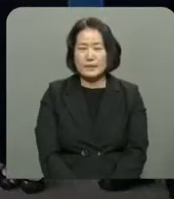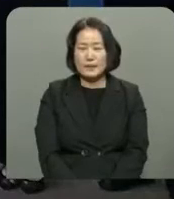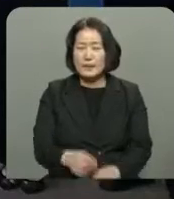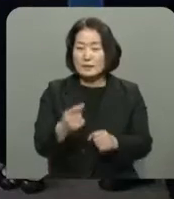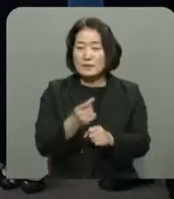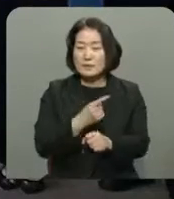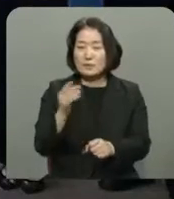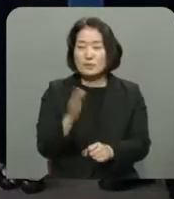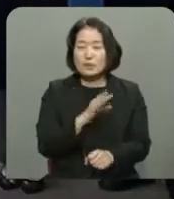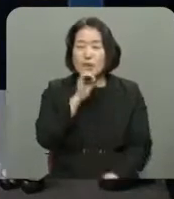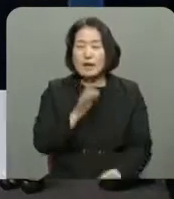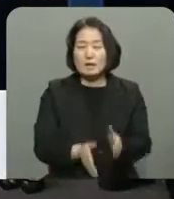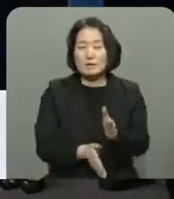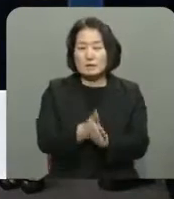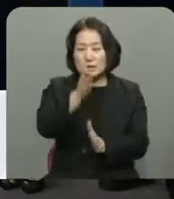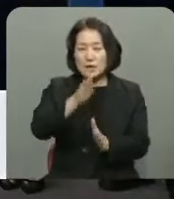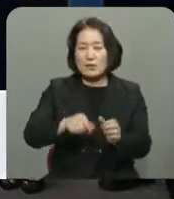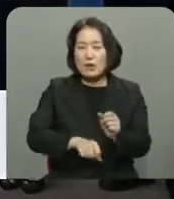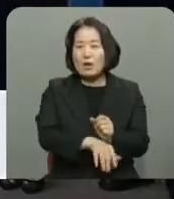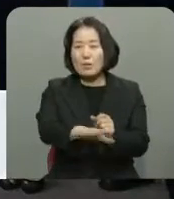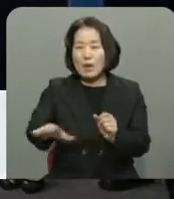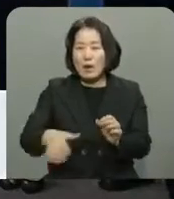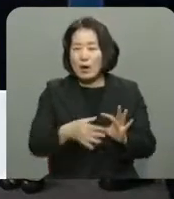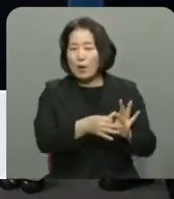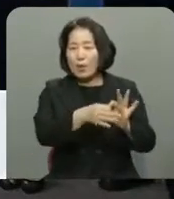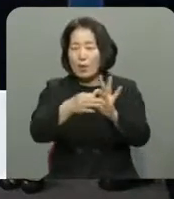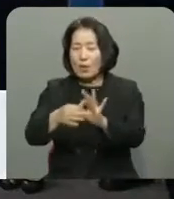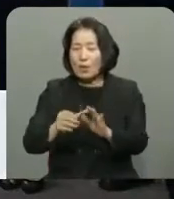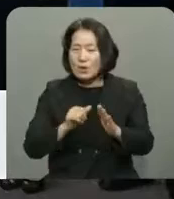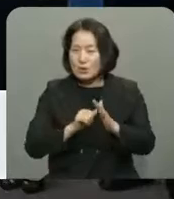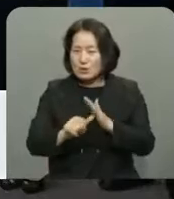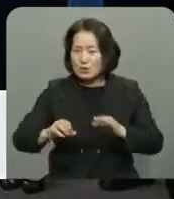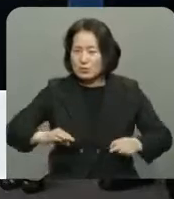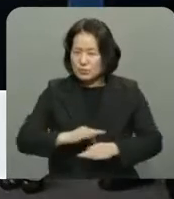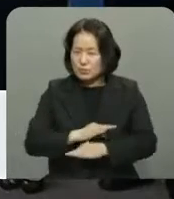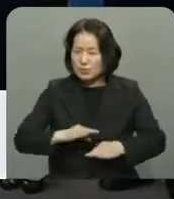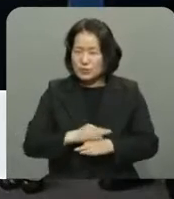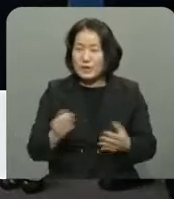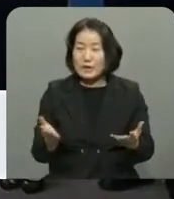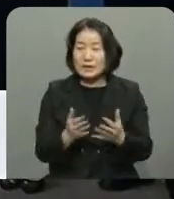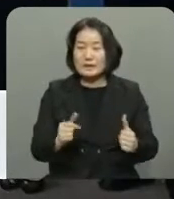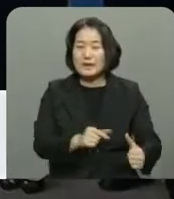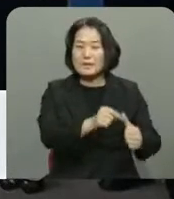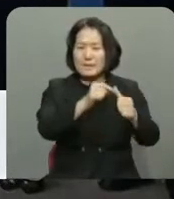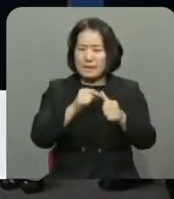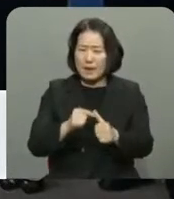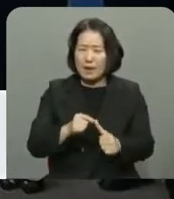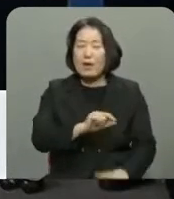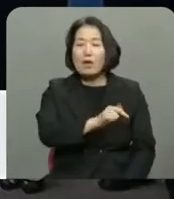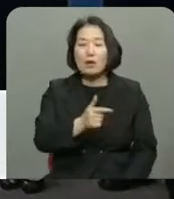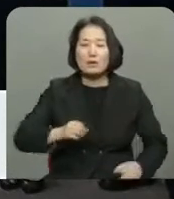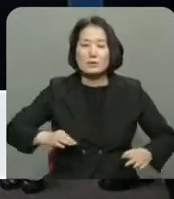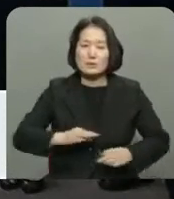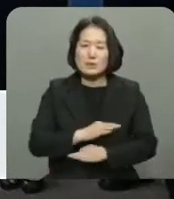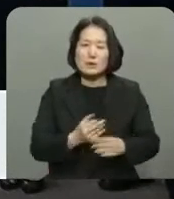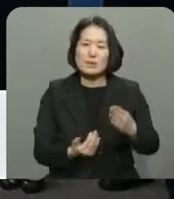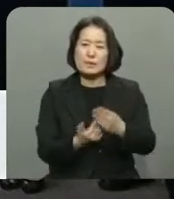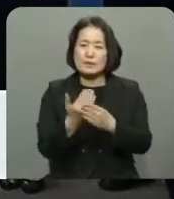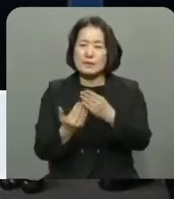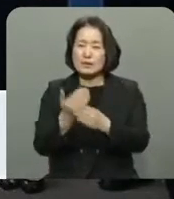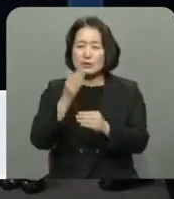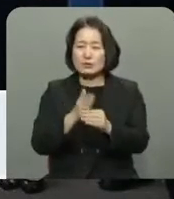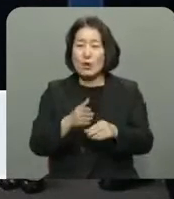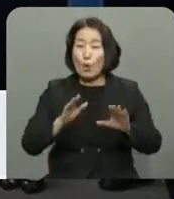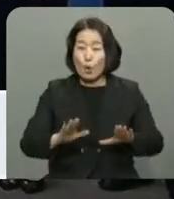지난해부터 강릉시와 시 산학 2권에서는 출장비 부당수령 과 채용 비리 등 다양한 비위가 잇따랐습니다 강 씨가